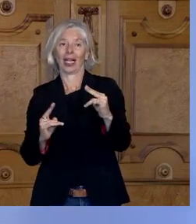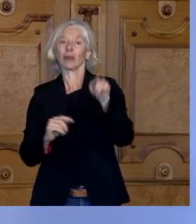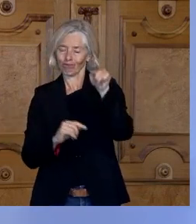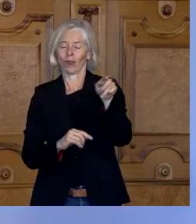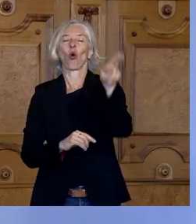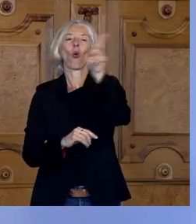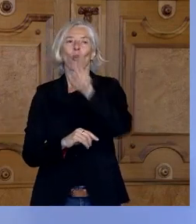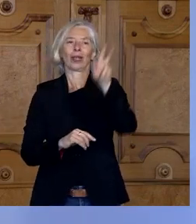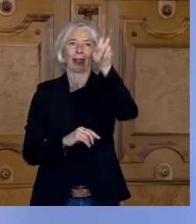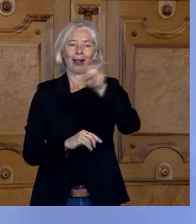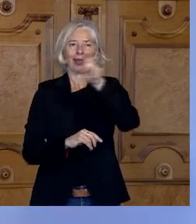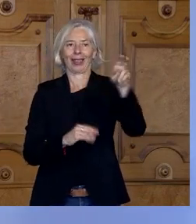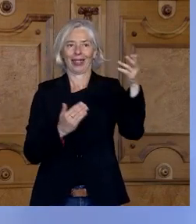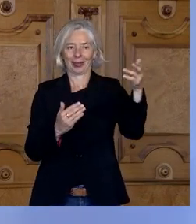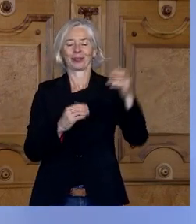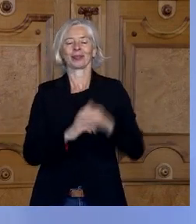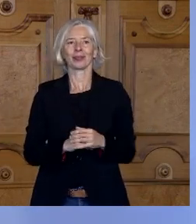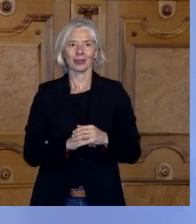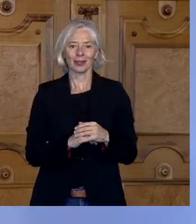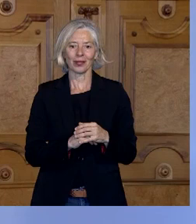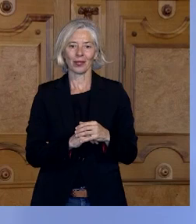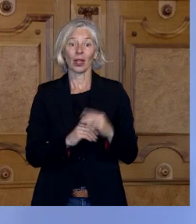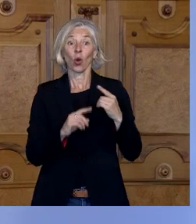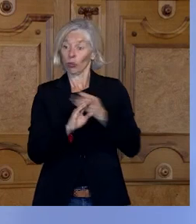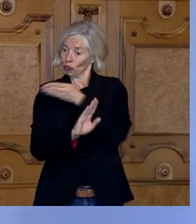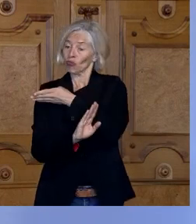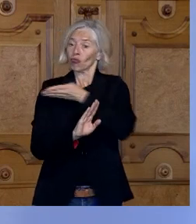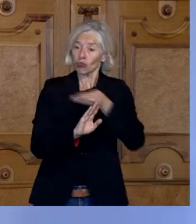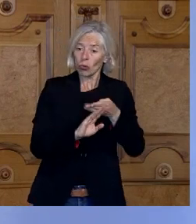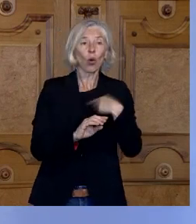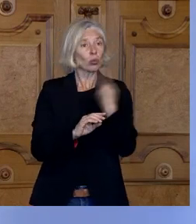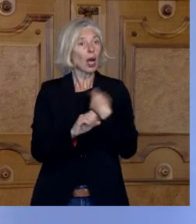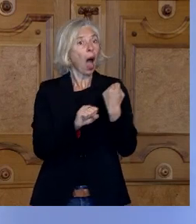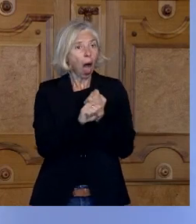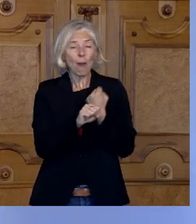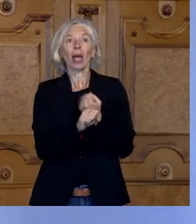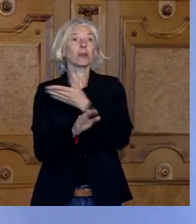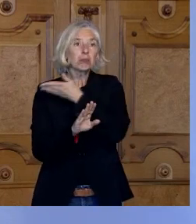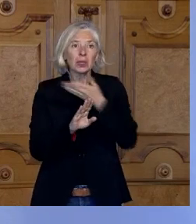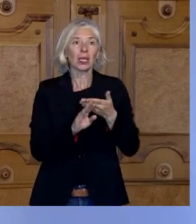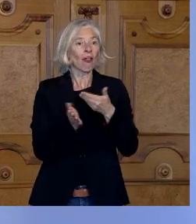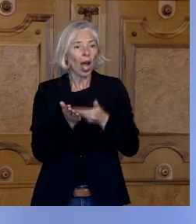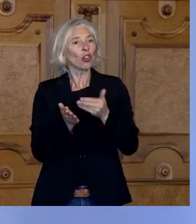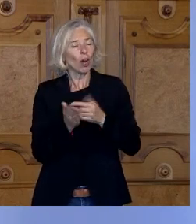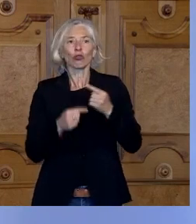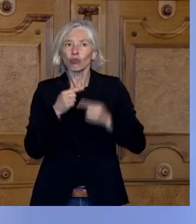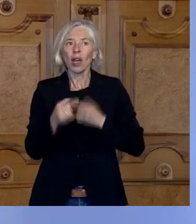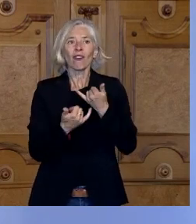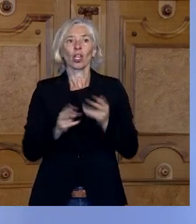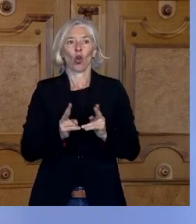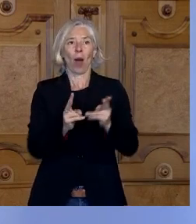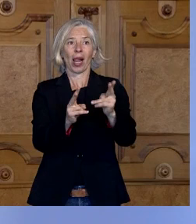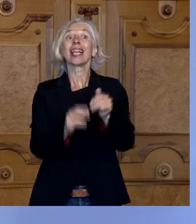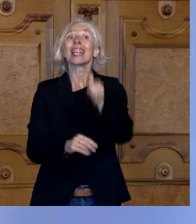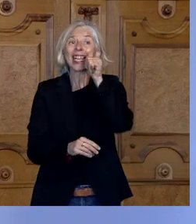Universitätsklinikum. Und die Arbeit ist natürlich auch in der letzten Woche ganz normal weitergegangen, sodass wir beispielsweise gestern auch unsere Phygika,